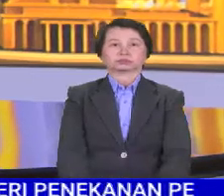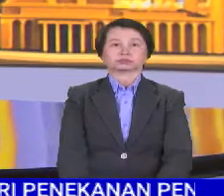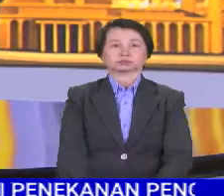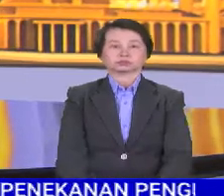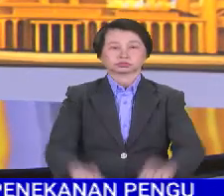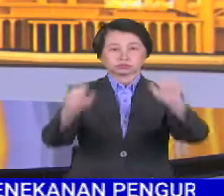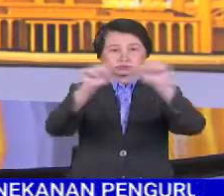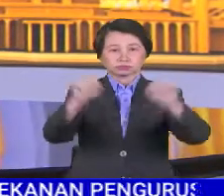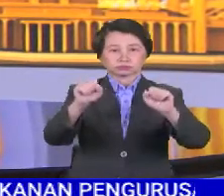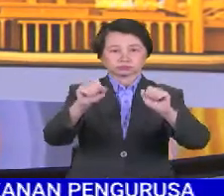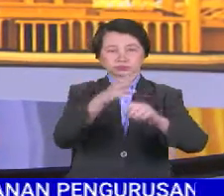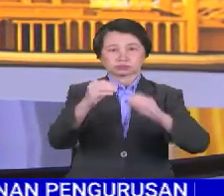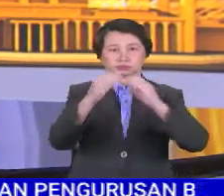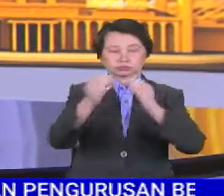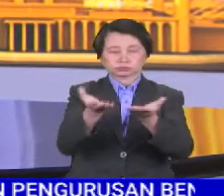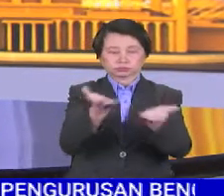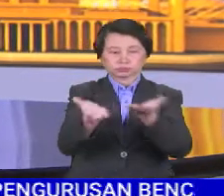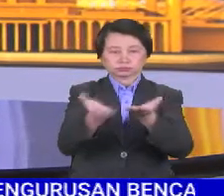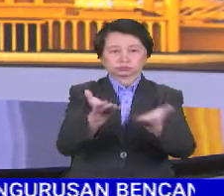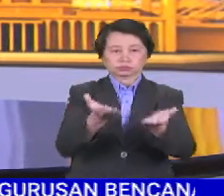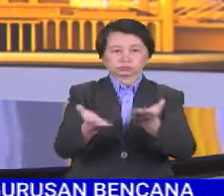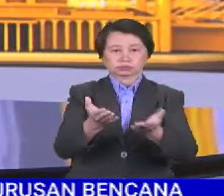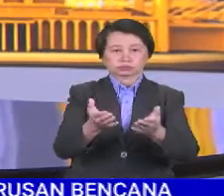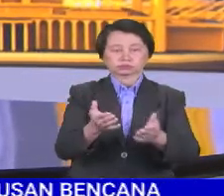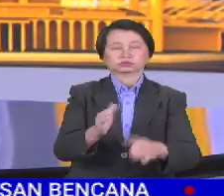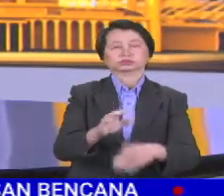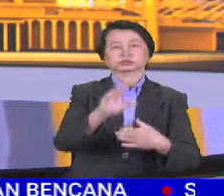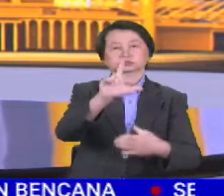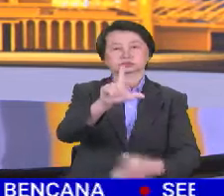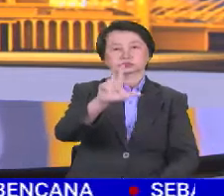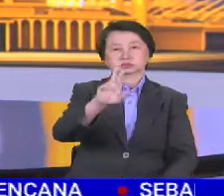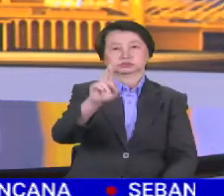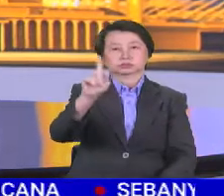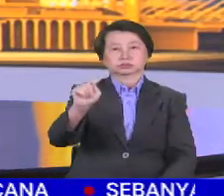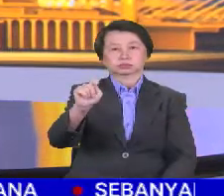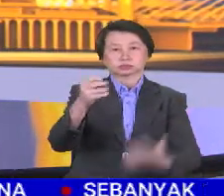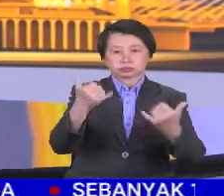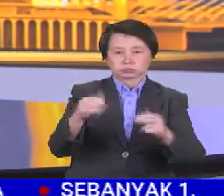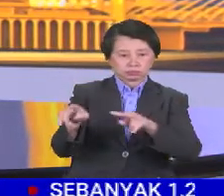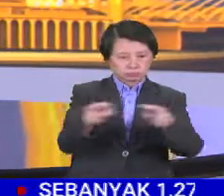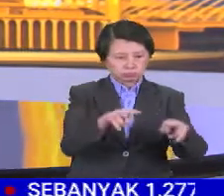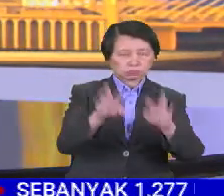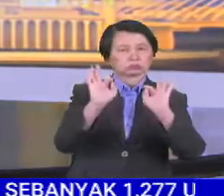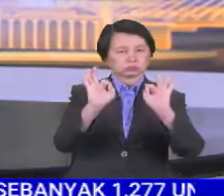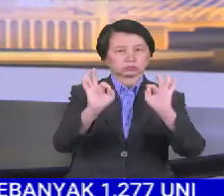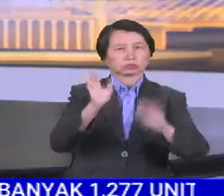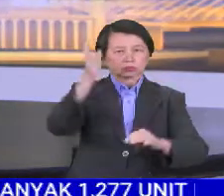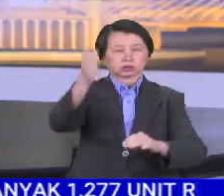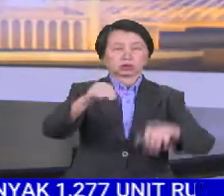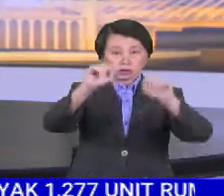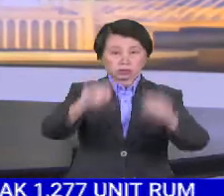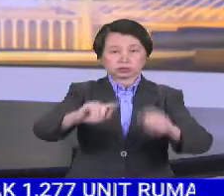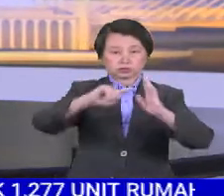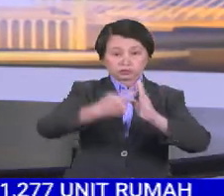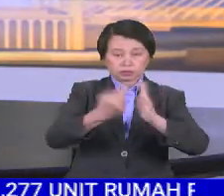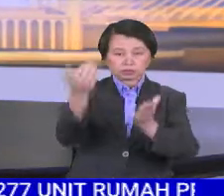sistem isyarat dan komunikasi peringatan sistem transit aliran ringan lrt kini berada dalam keadaan baik dan dijangkau dapat